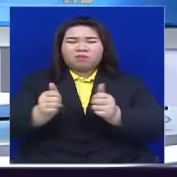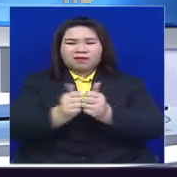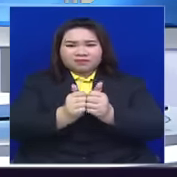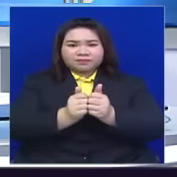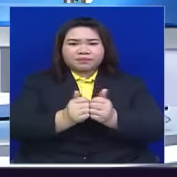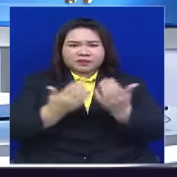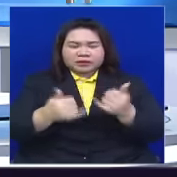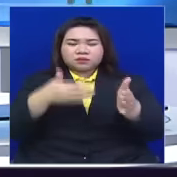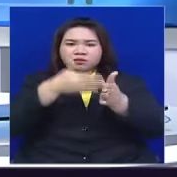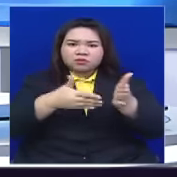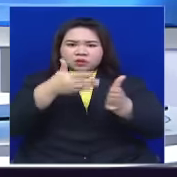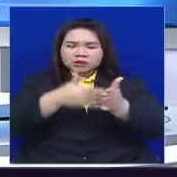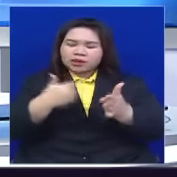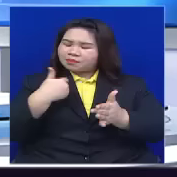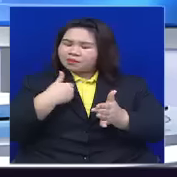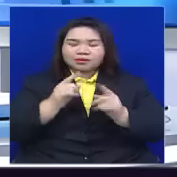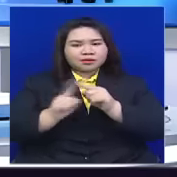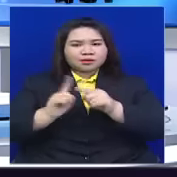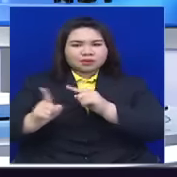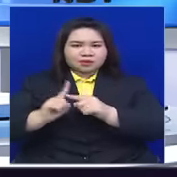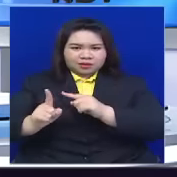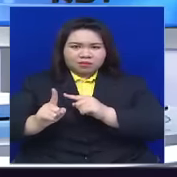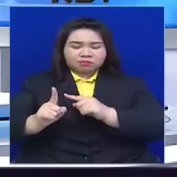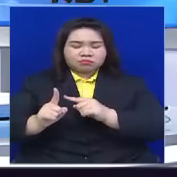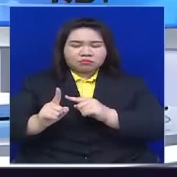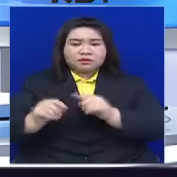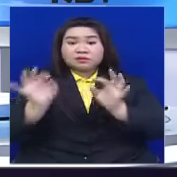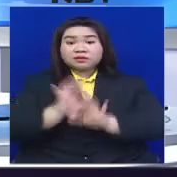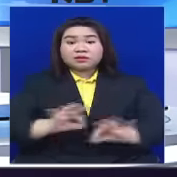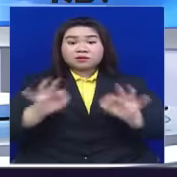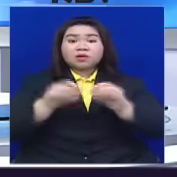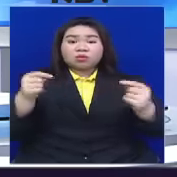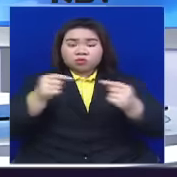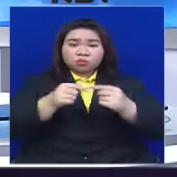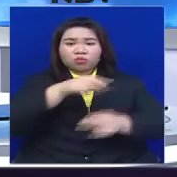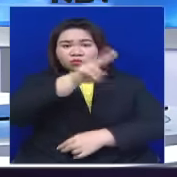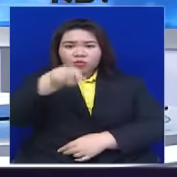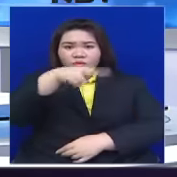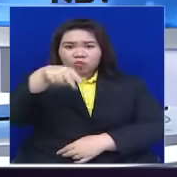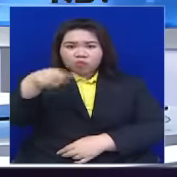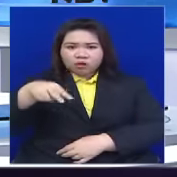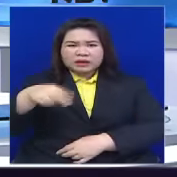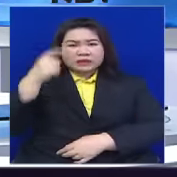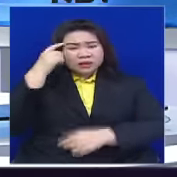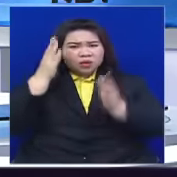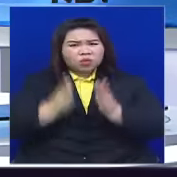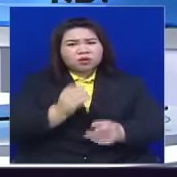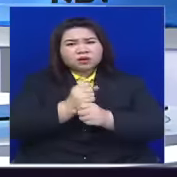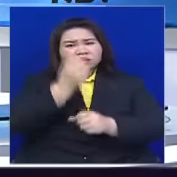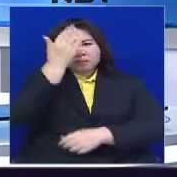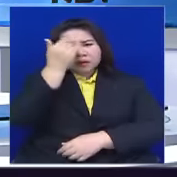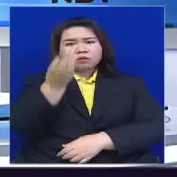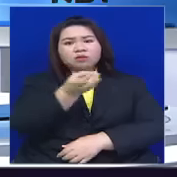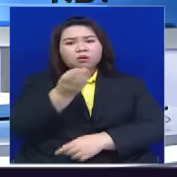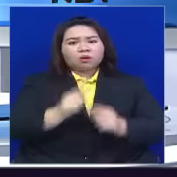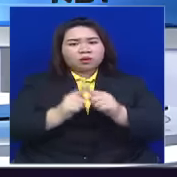ที่บอกไปอุปสรรคปัญหานั้นเยอะแยะมากมายเลยแม้ว่าจะมีช่วงของการค้นหาอาจจะน้อยในสายตาของใครหลายๆคนนะครับแต่ว่